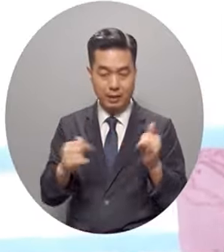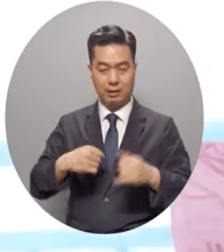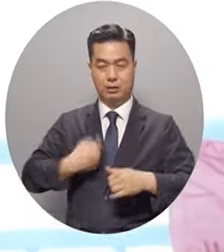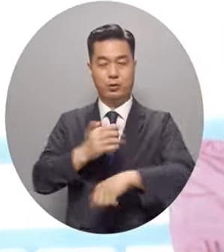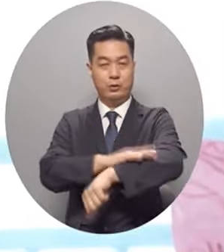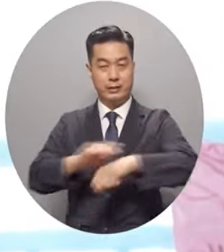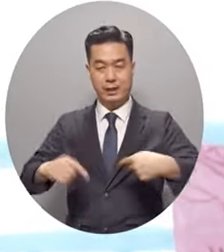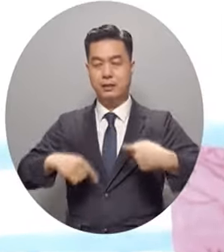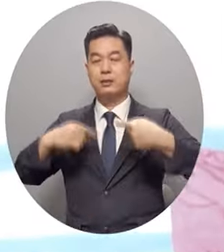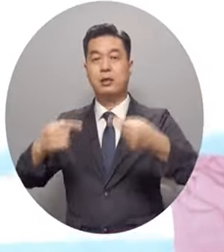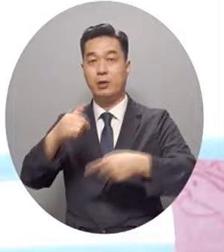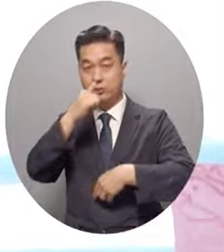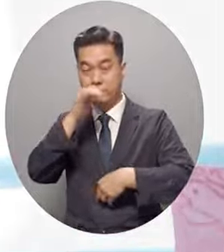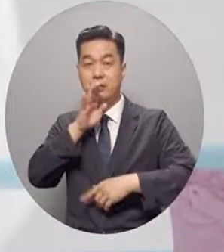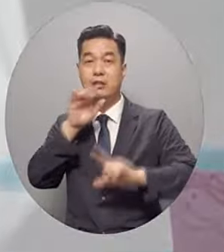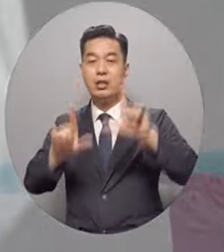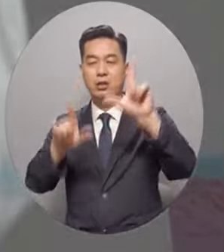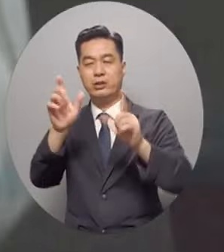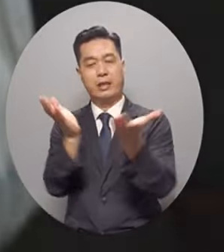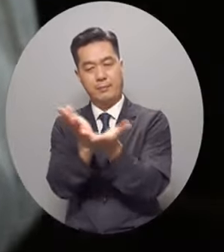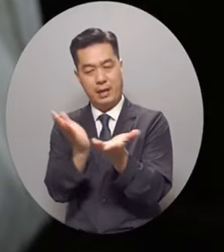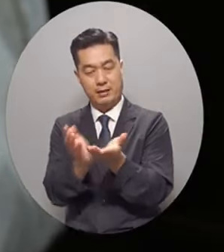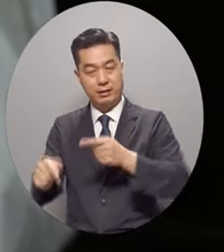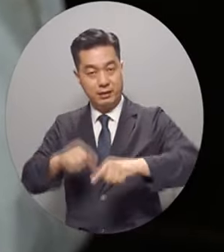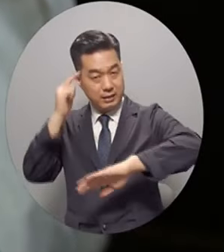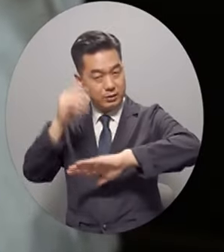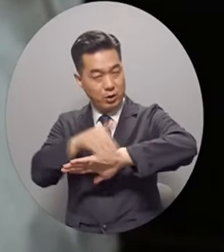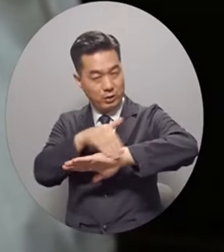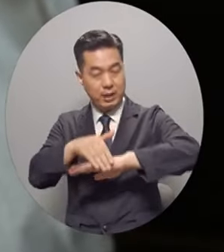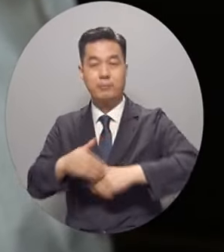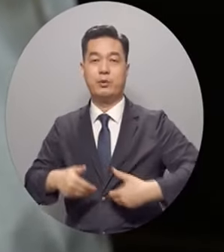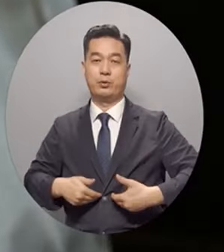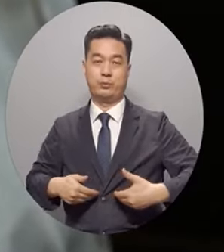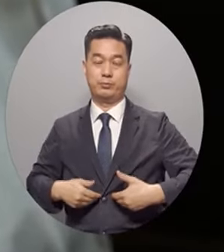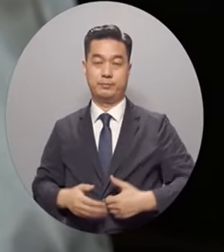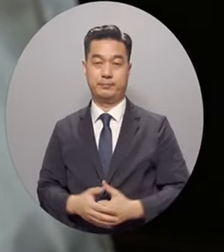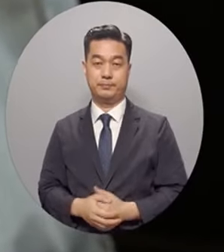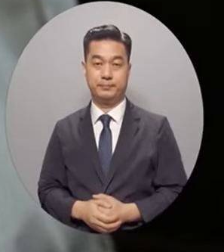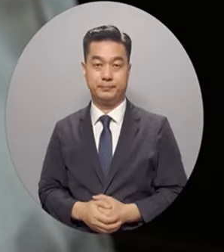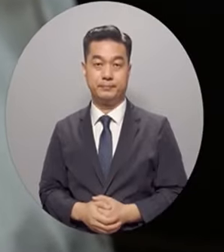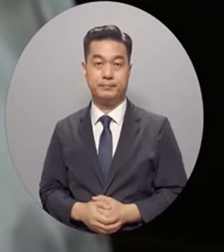있는 더 현실적인 정책이 필요해 보입니다. 현장검증 남효정입니다.